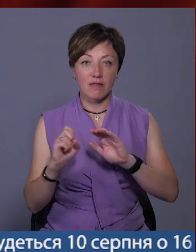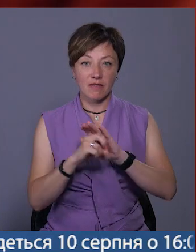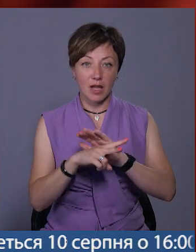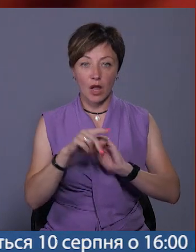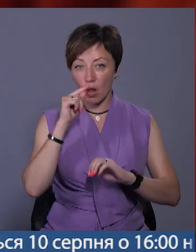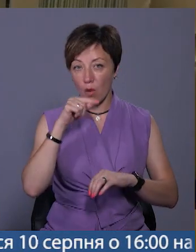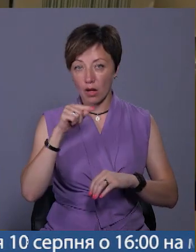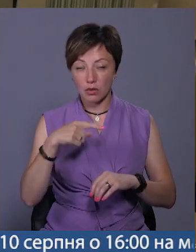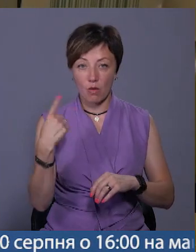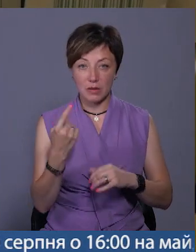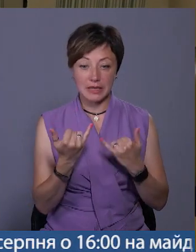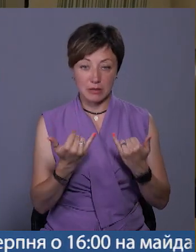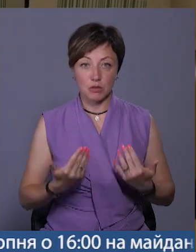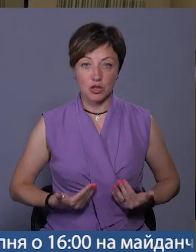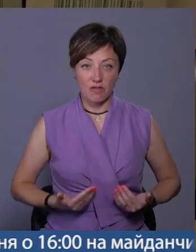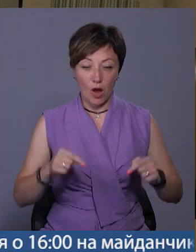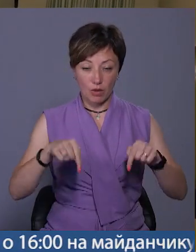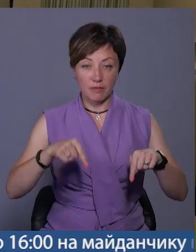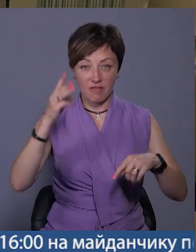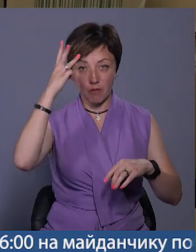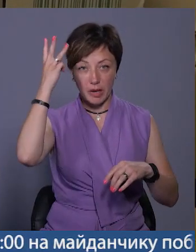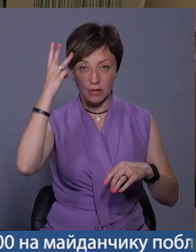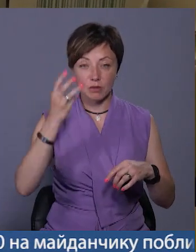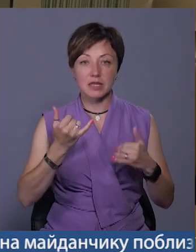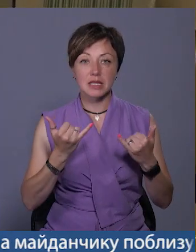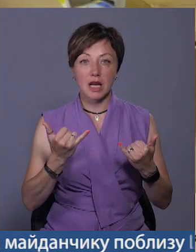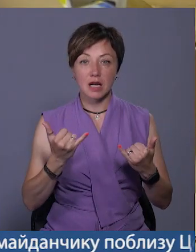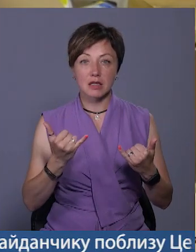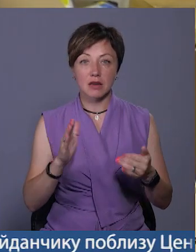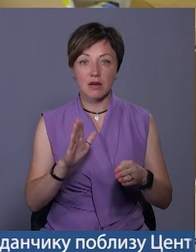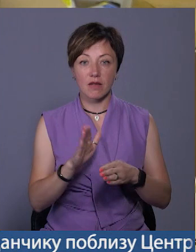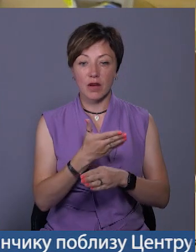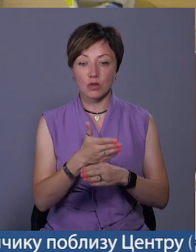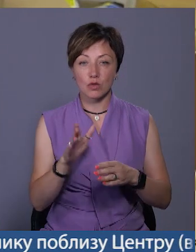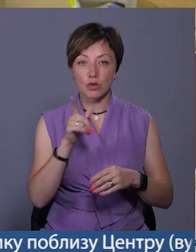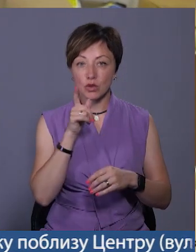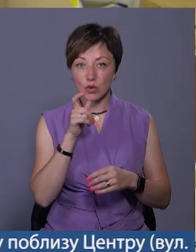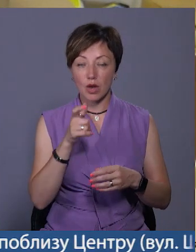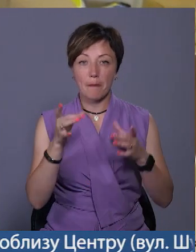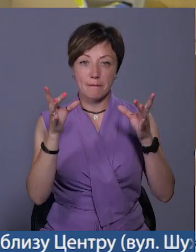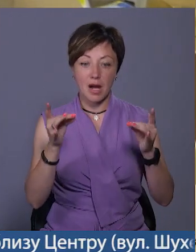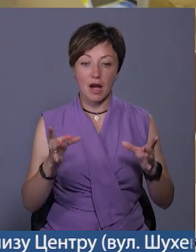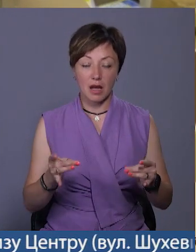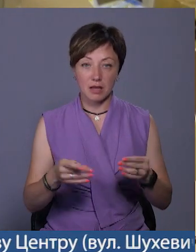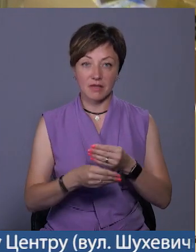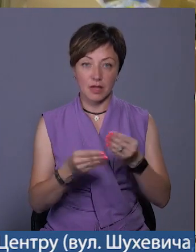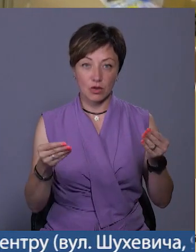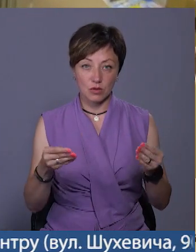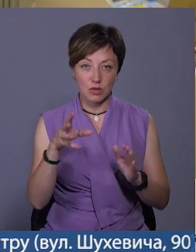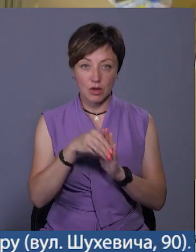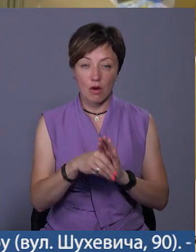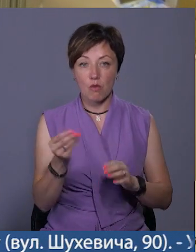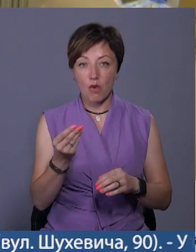Луганської області. Нині ж проживає у Хмельницькому. Ми зараз фасуємо цукор і пакети, вже які видаються. Там